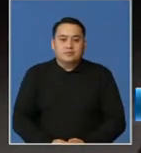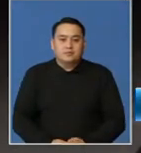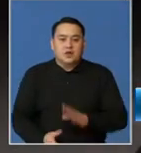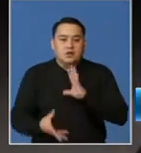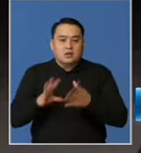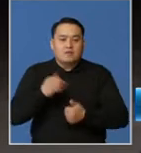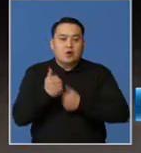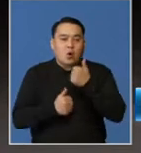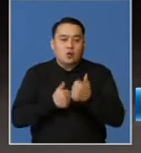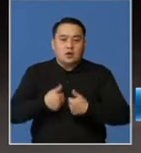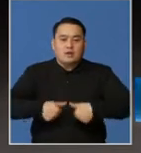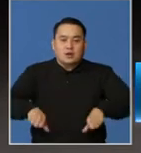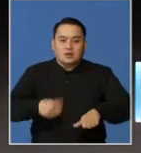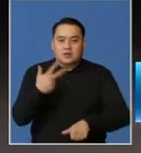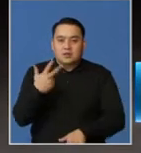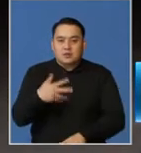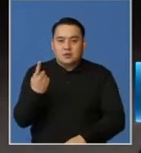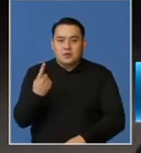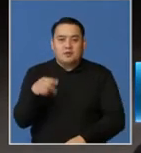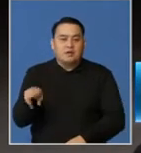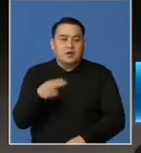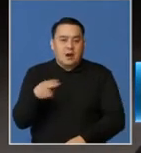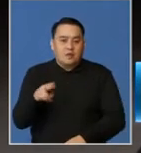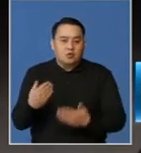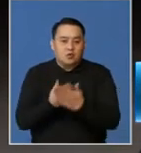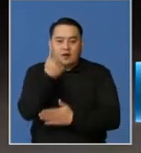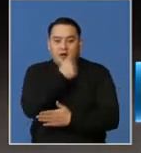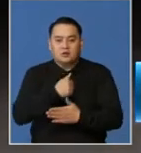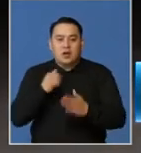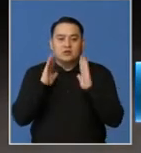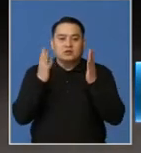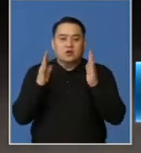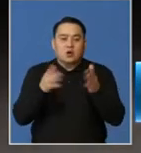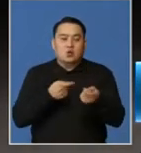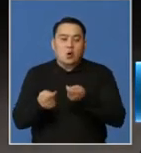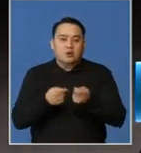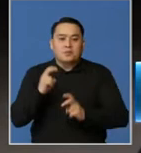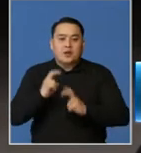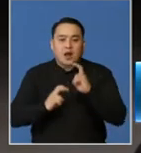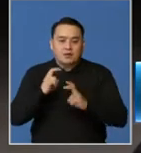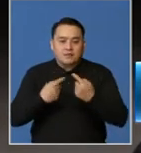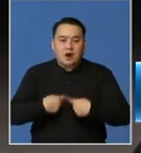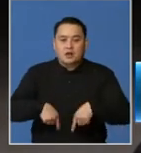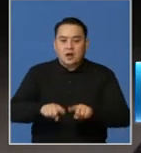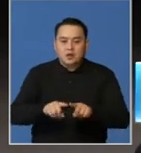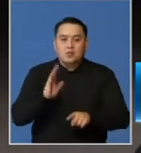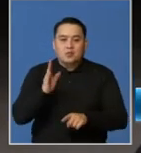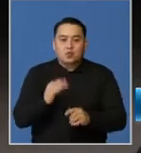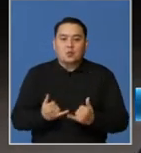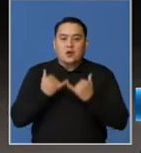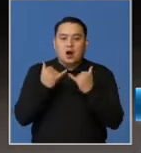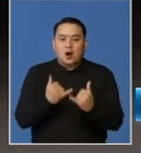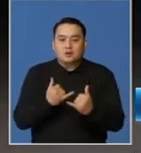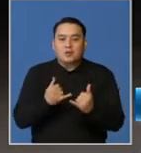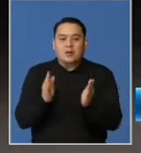Итоги конкурса комиссия подведет 31 декабря, в канун Нового года. В парке Жастар руководители предприятий и организаций будет чествовать глава